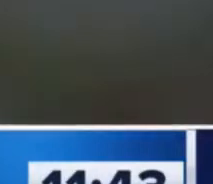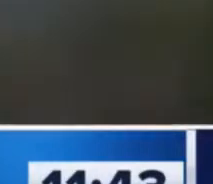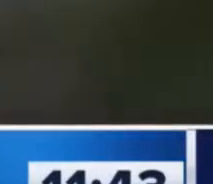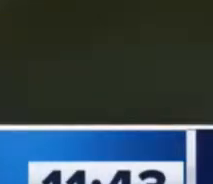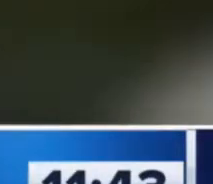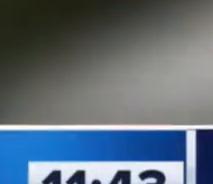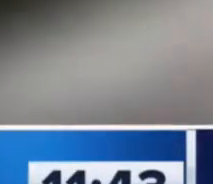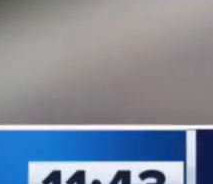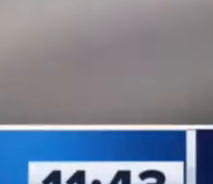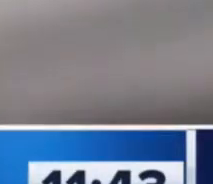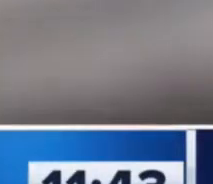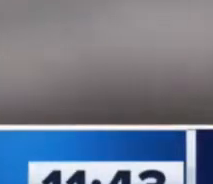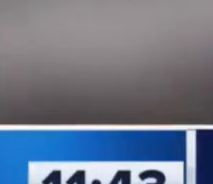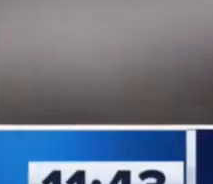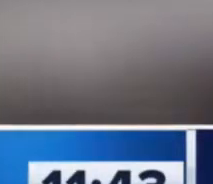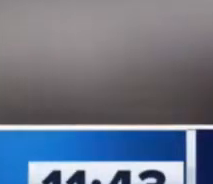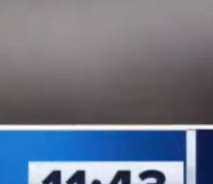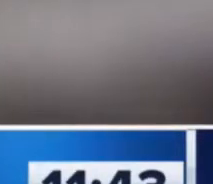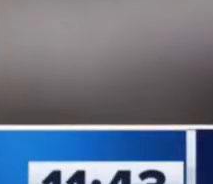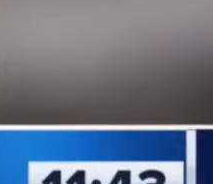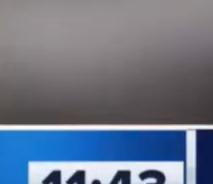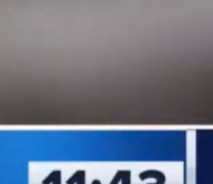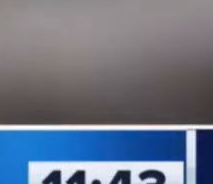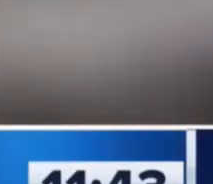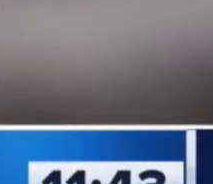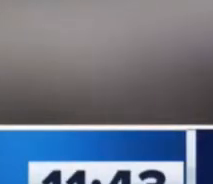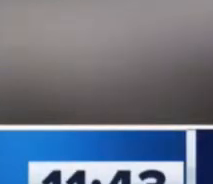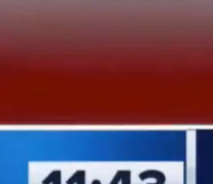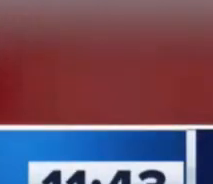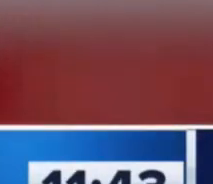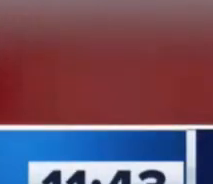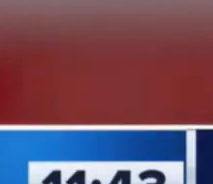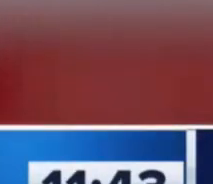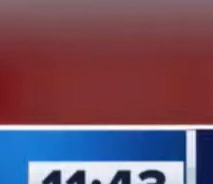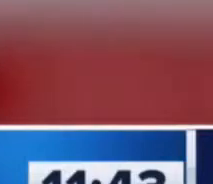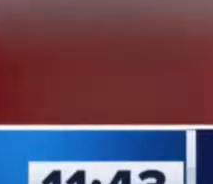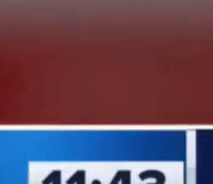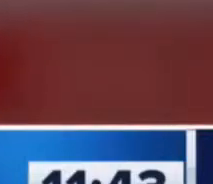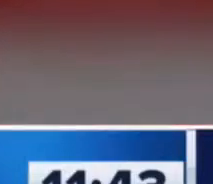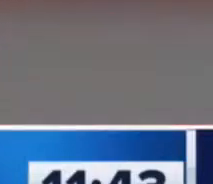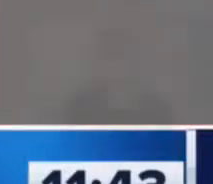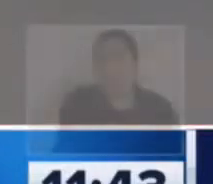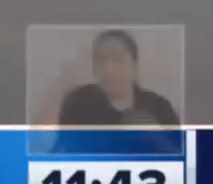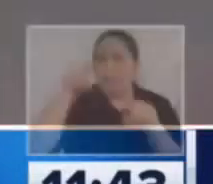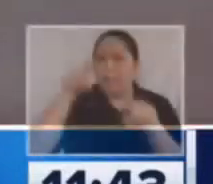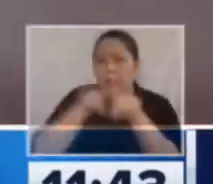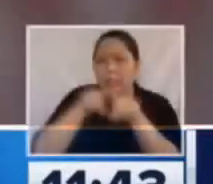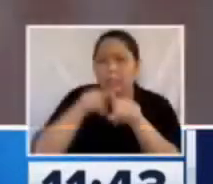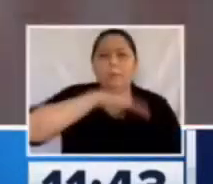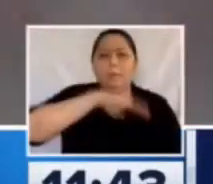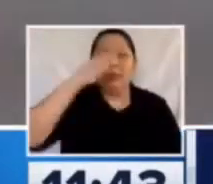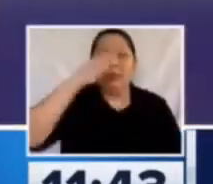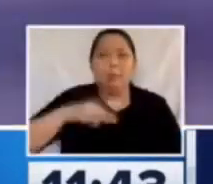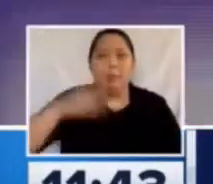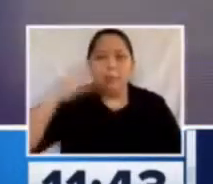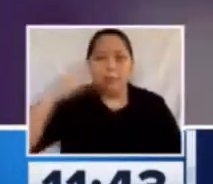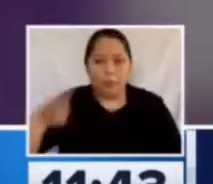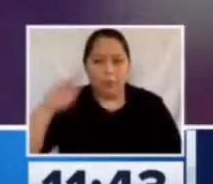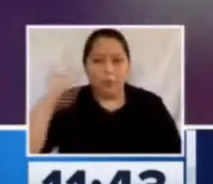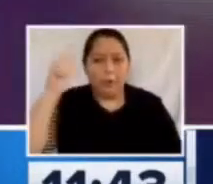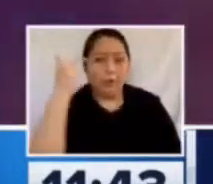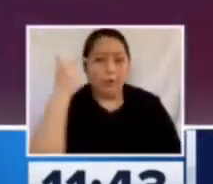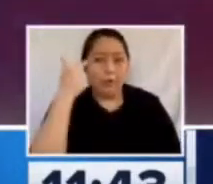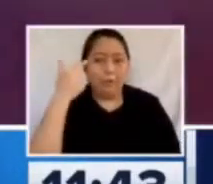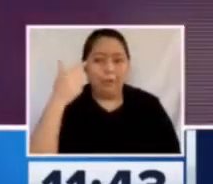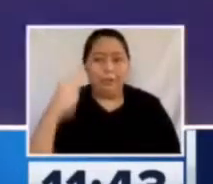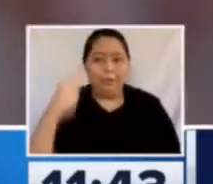sakripisyo natin dahil dito sa enhanced community quarantine. Yung testing po, ito ay isang mekanismo na we are closely working